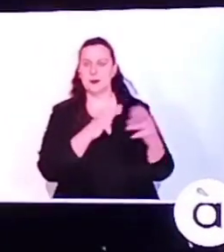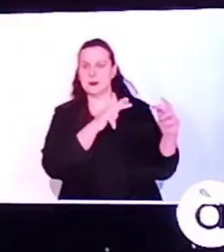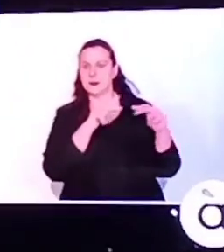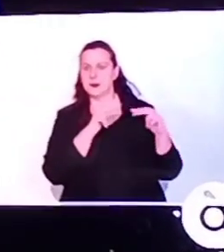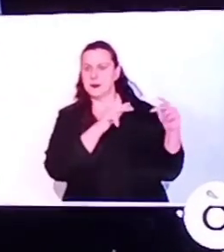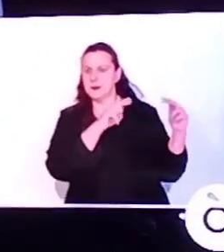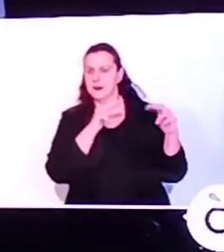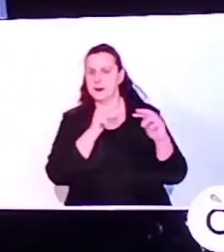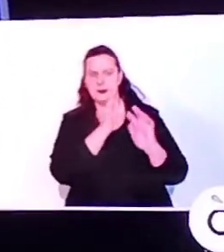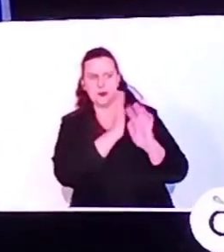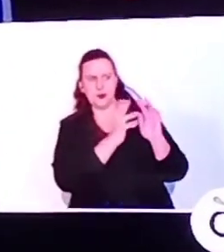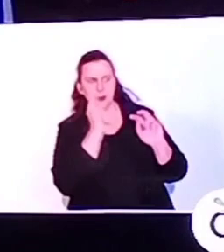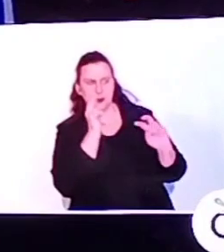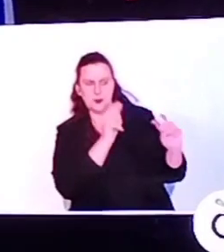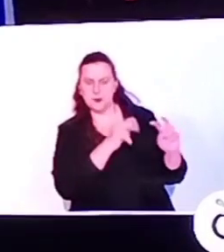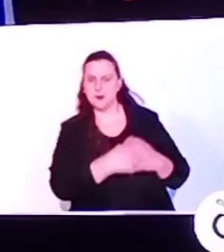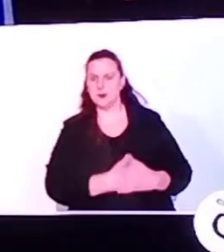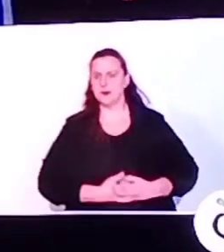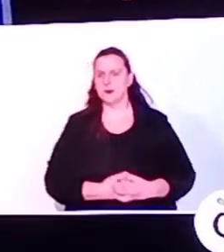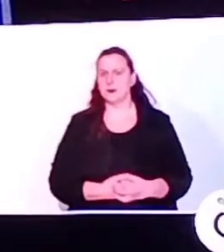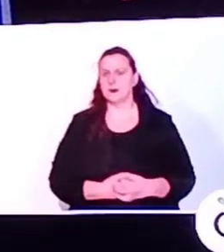Intentem averiguar-ho, però sembla que n'hi ha